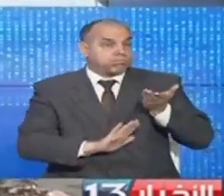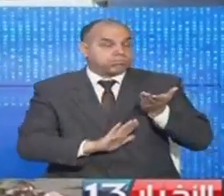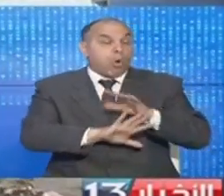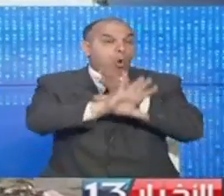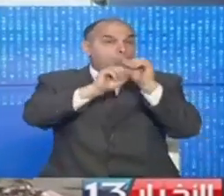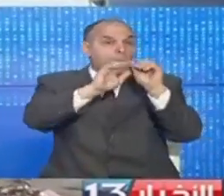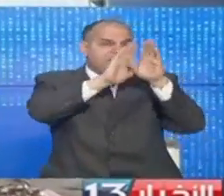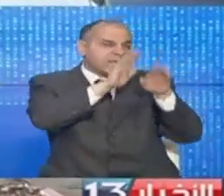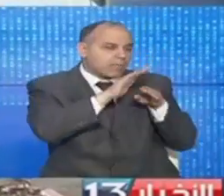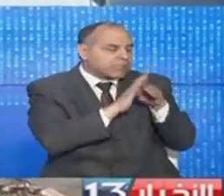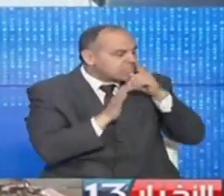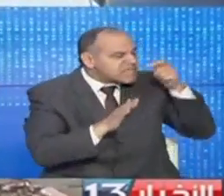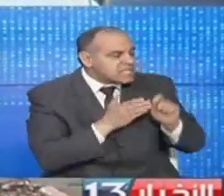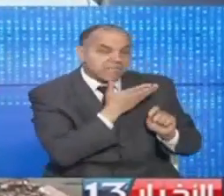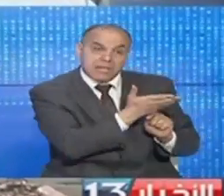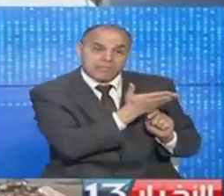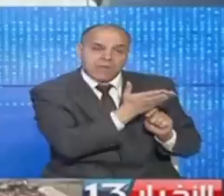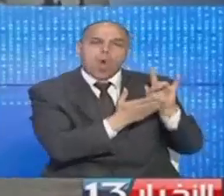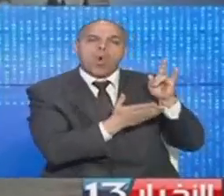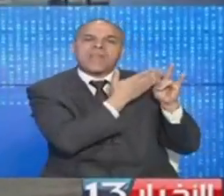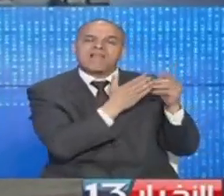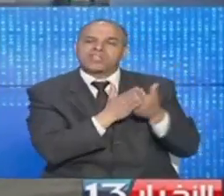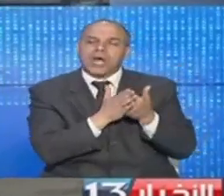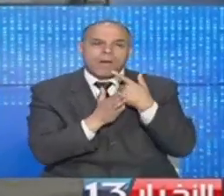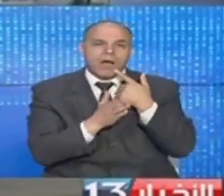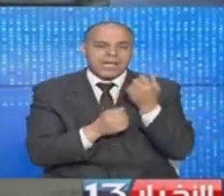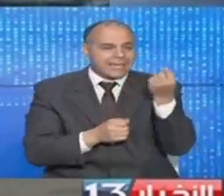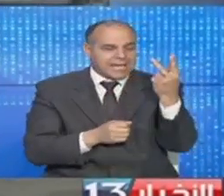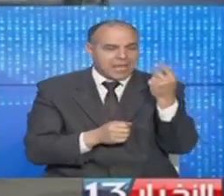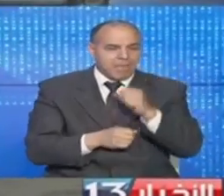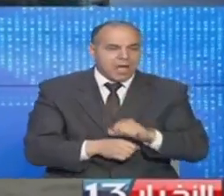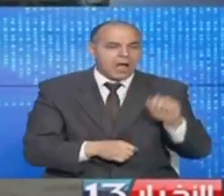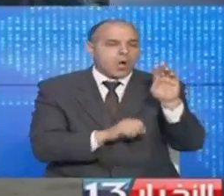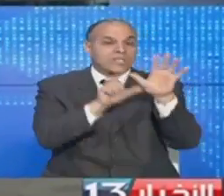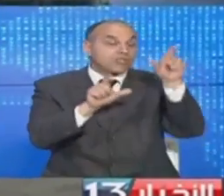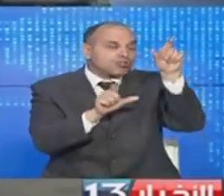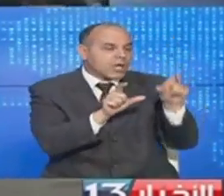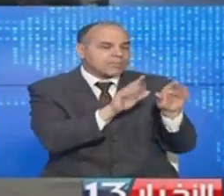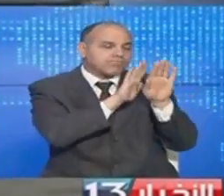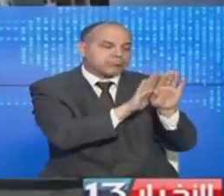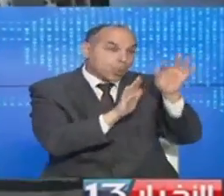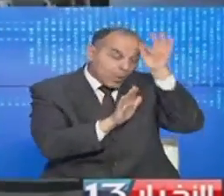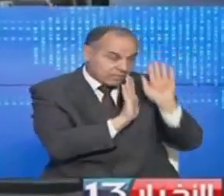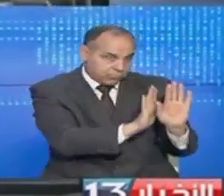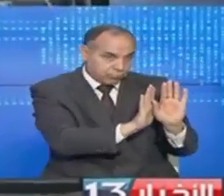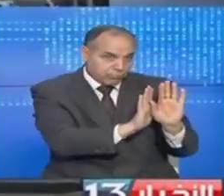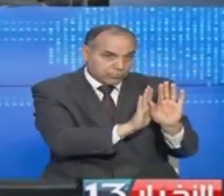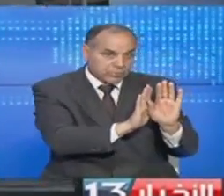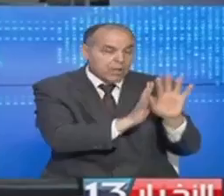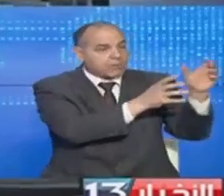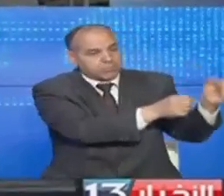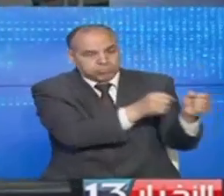بالحجر الصحي الاجباري في احد الا جربه الى ثلاثمائه وسبعه واربعين شخصا من التونسيين الذين تم